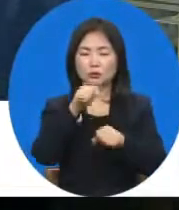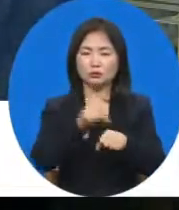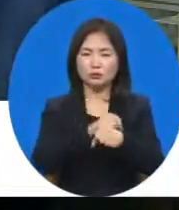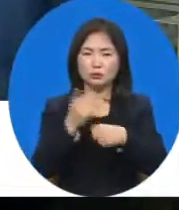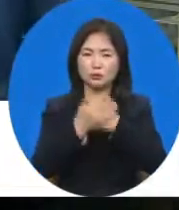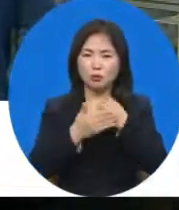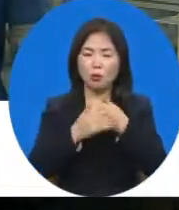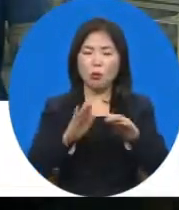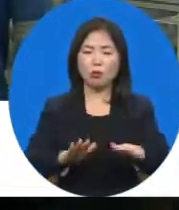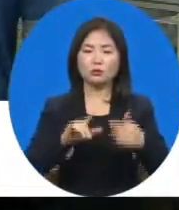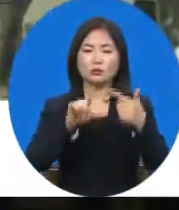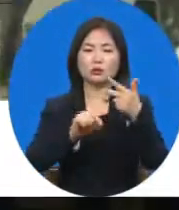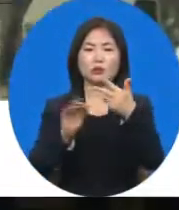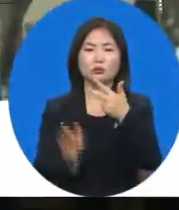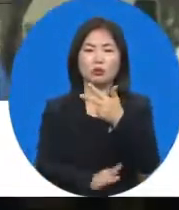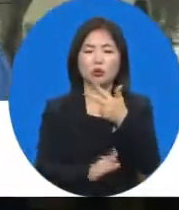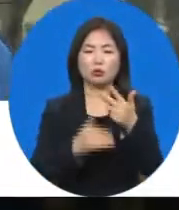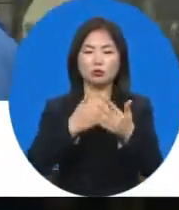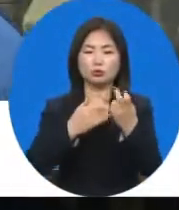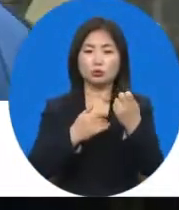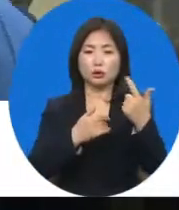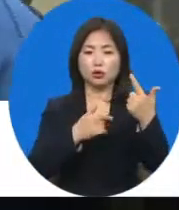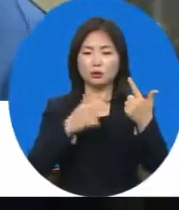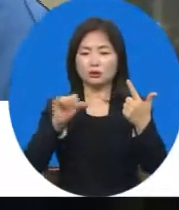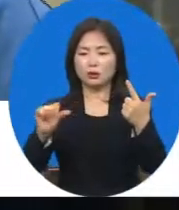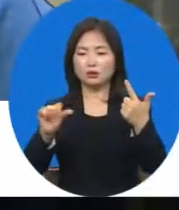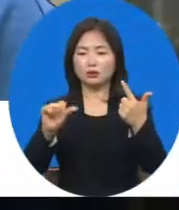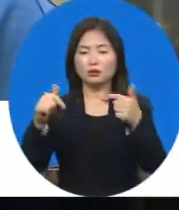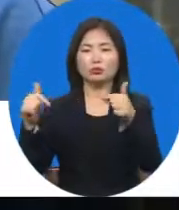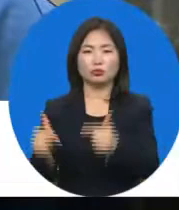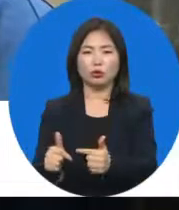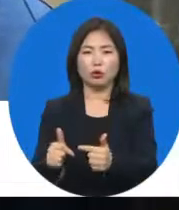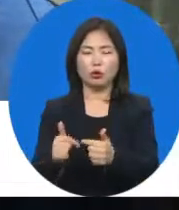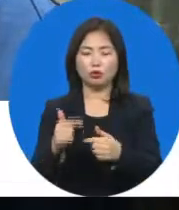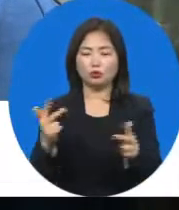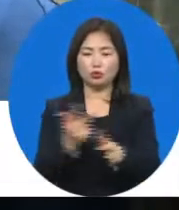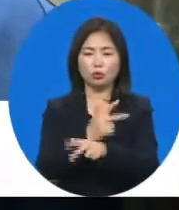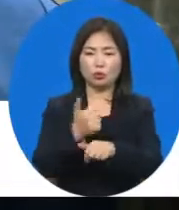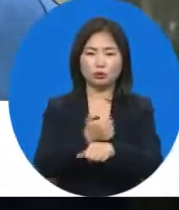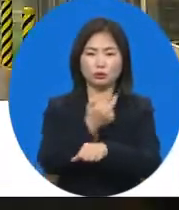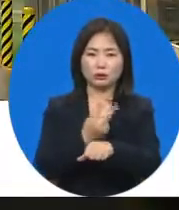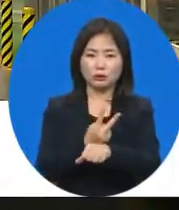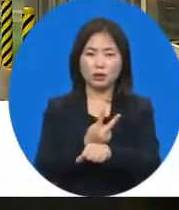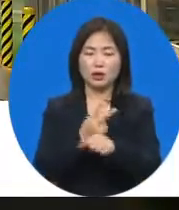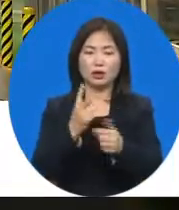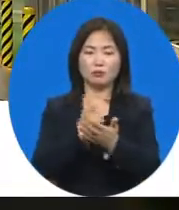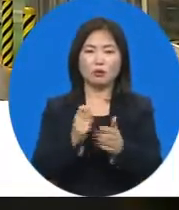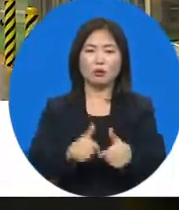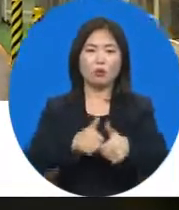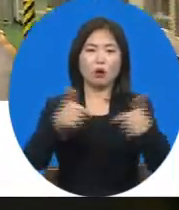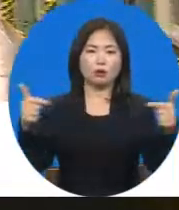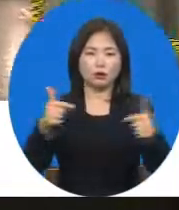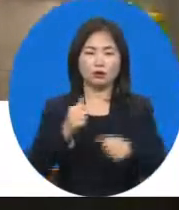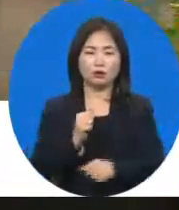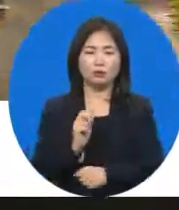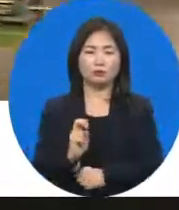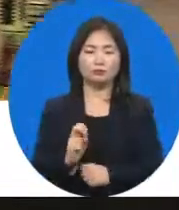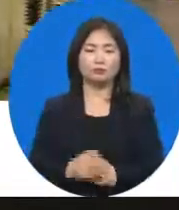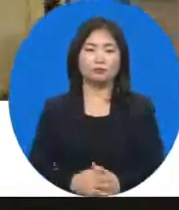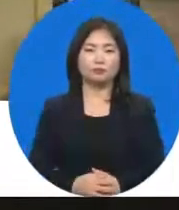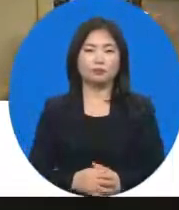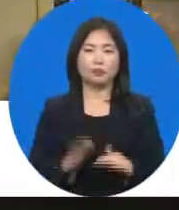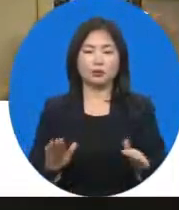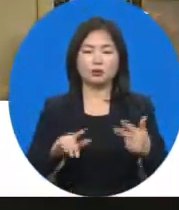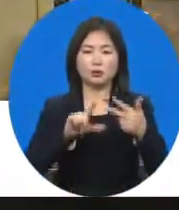업종이 오는 7월부터 26개 에서 5개로 줄어들어 주 52시간 그 문제가 확대된다 고 밝혔습니다